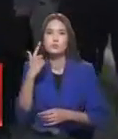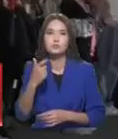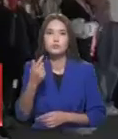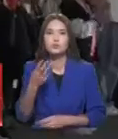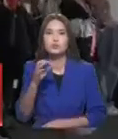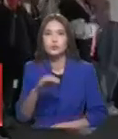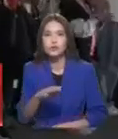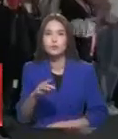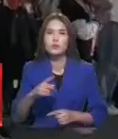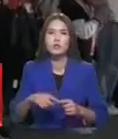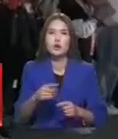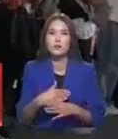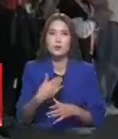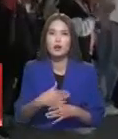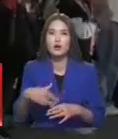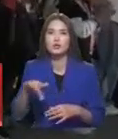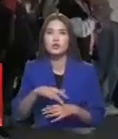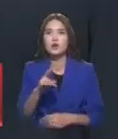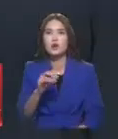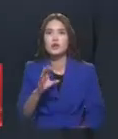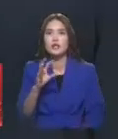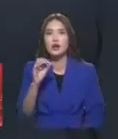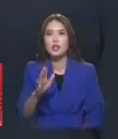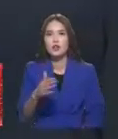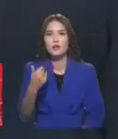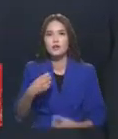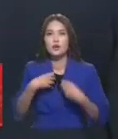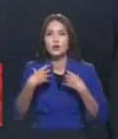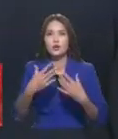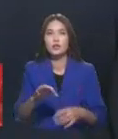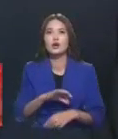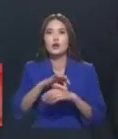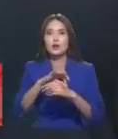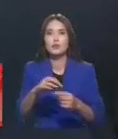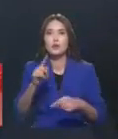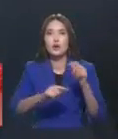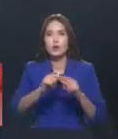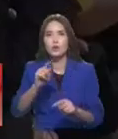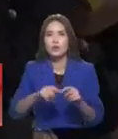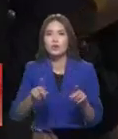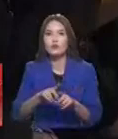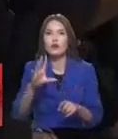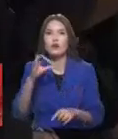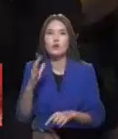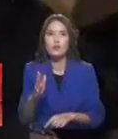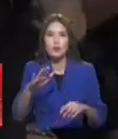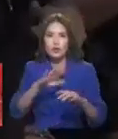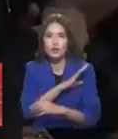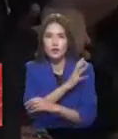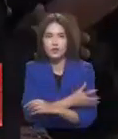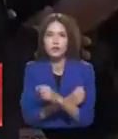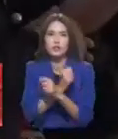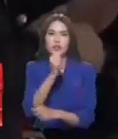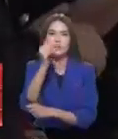бригаду, которая дислоцируется в городе Кунаеве. Их торжественно провожали не только родные и близкие, но и ветераны вооруженных сил, а также